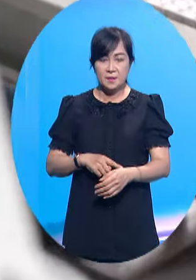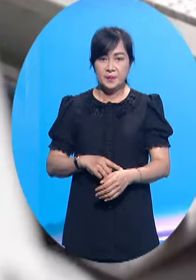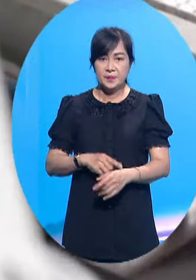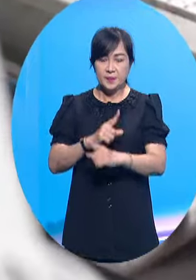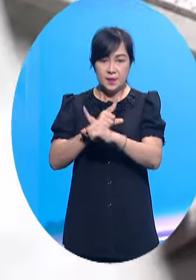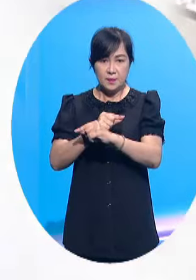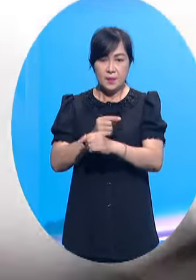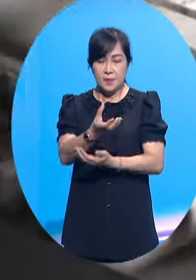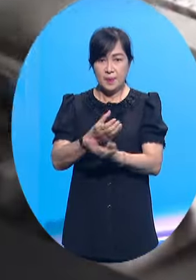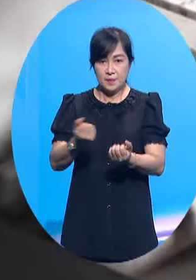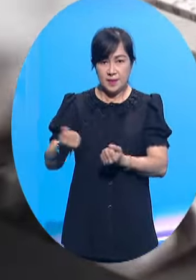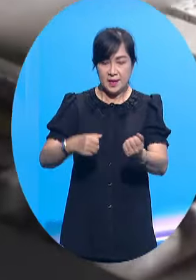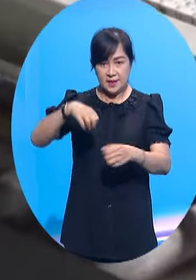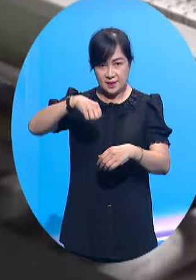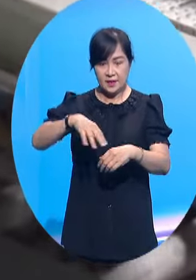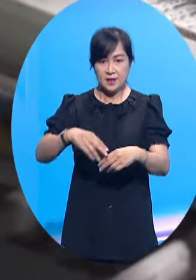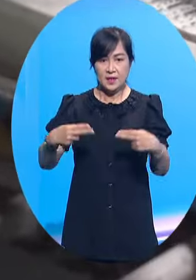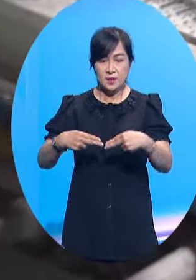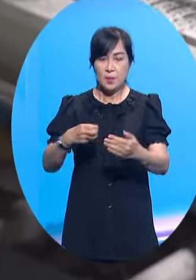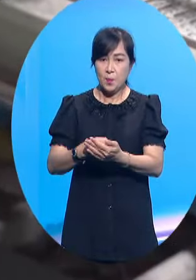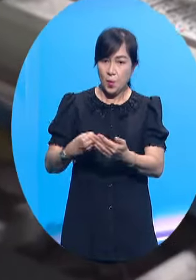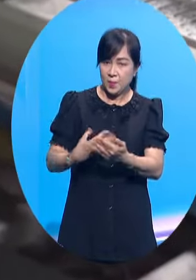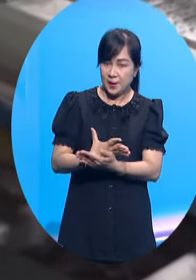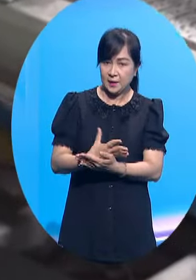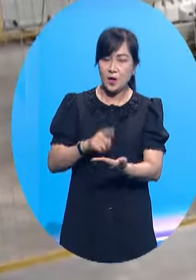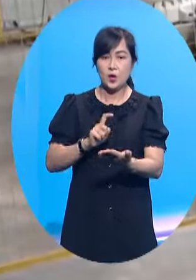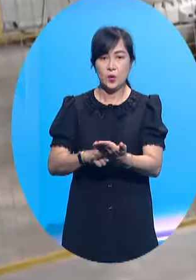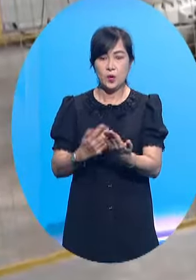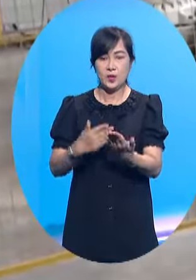EU về nhập khẩu xe điện có thể gây ra chiến tranh thương mại, và mức thuế